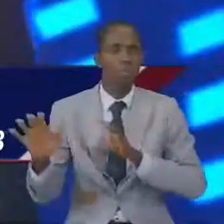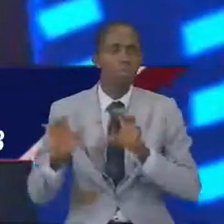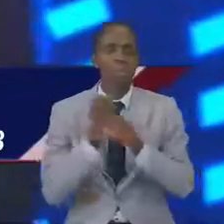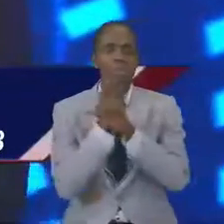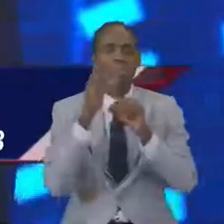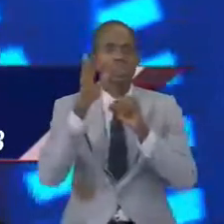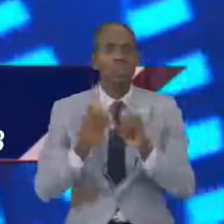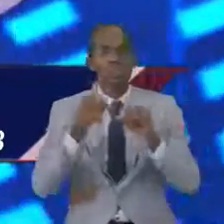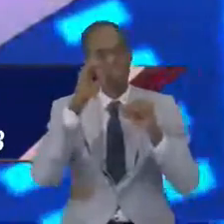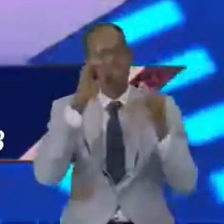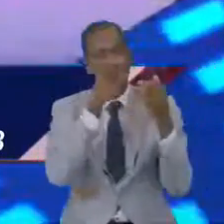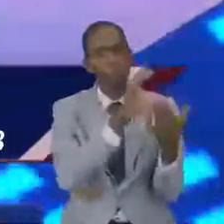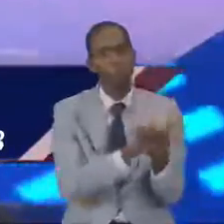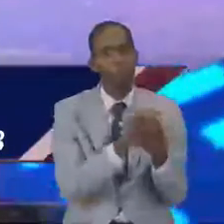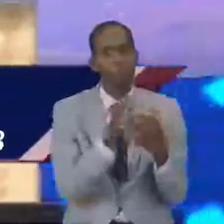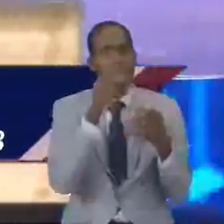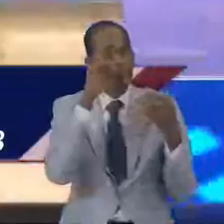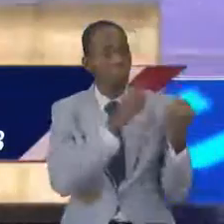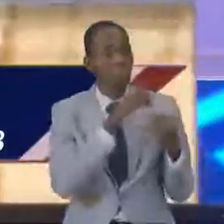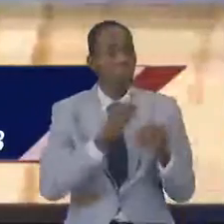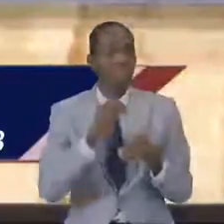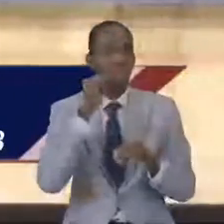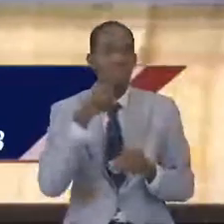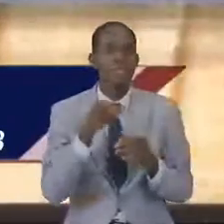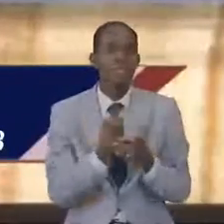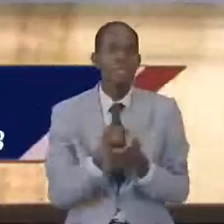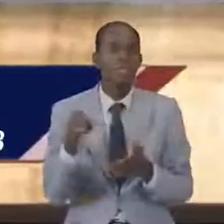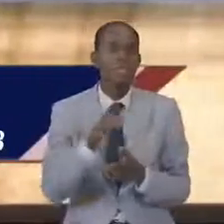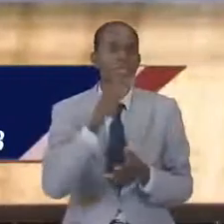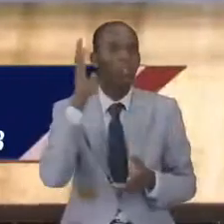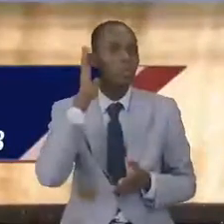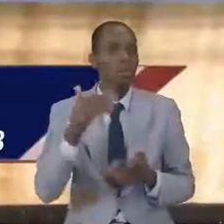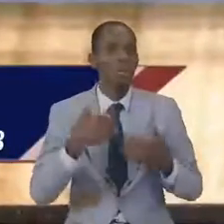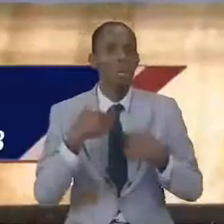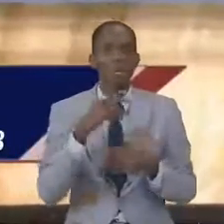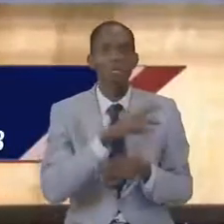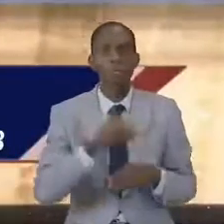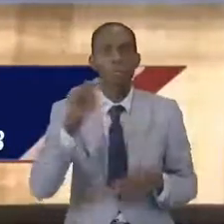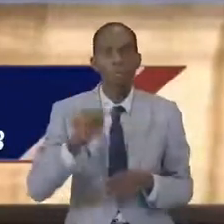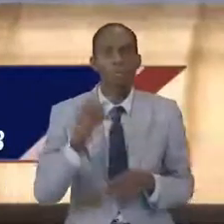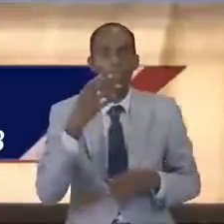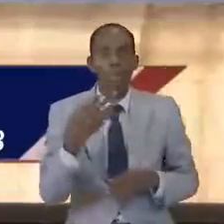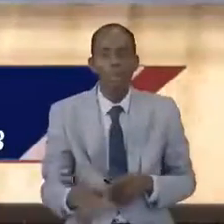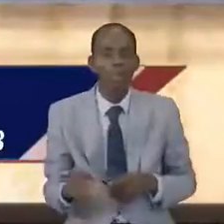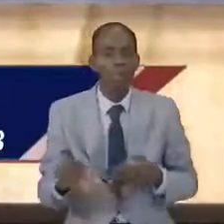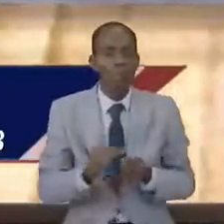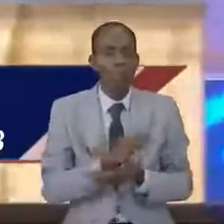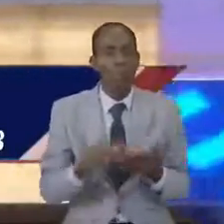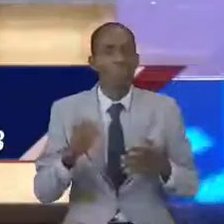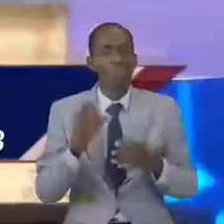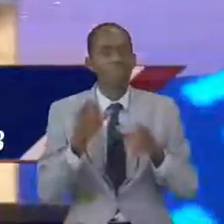et les produits ne lui feront pas défaut voyons maintenant le verset 12